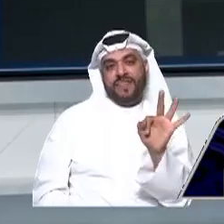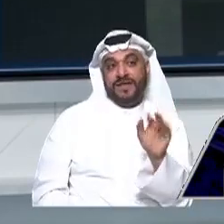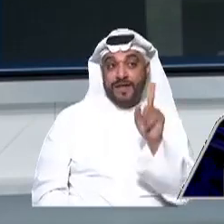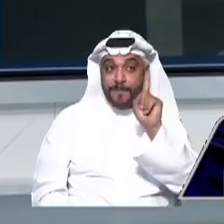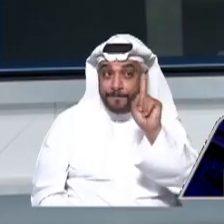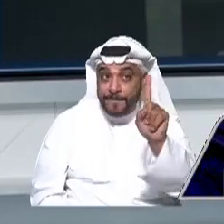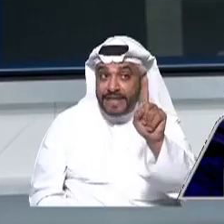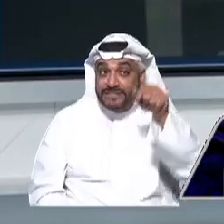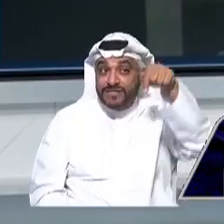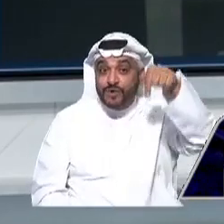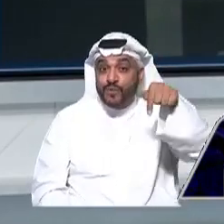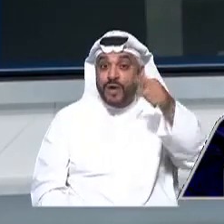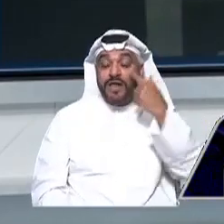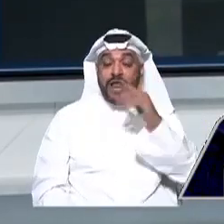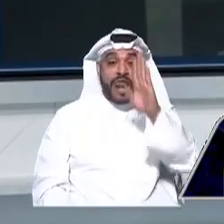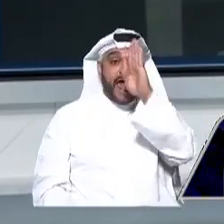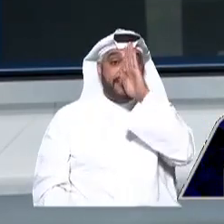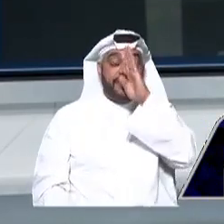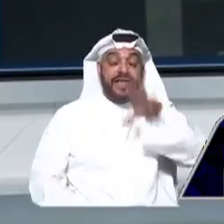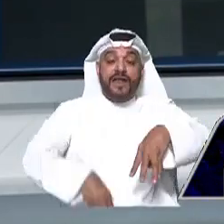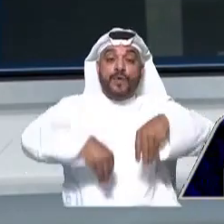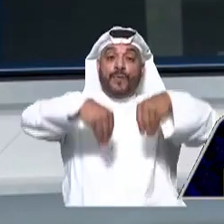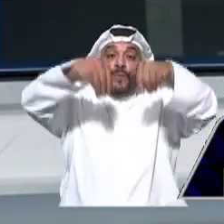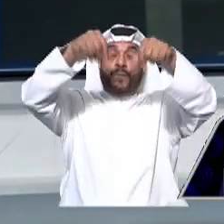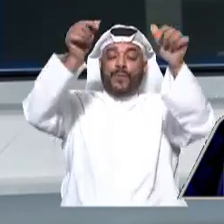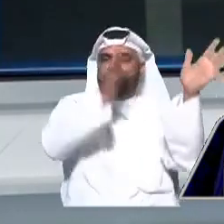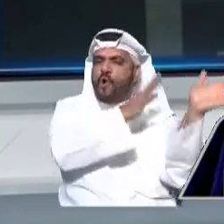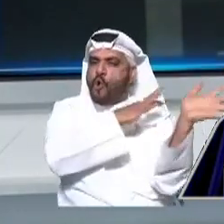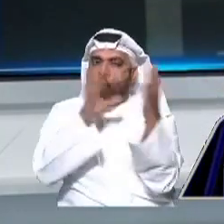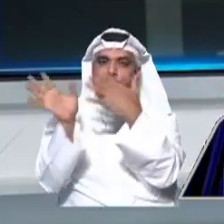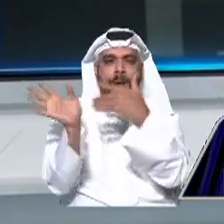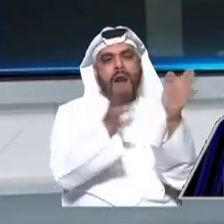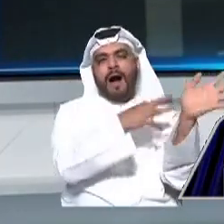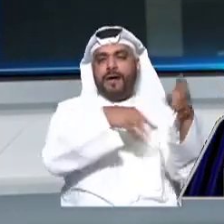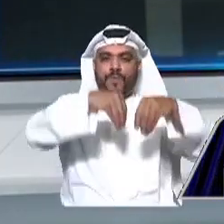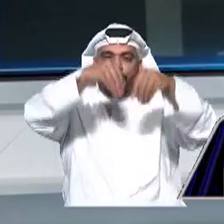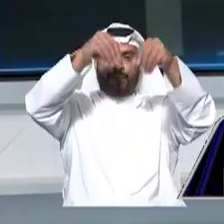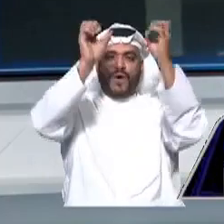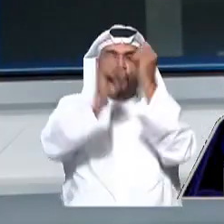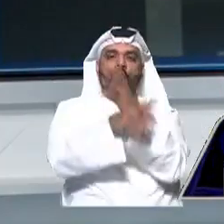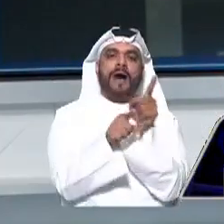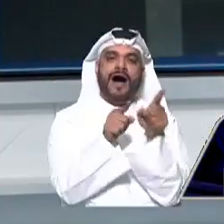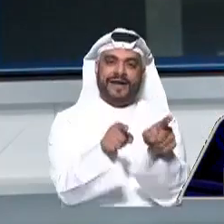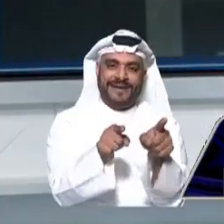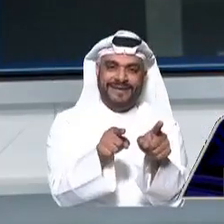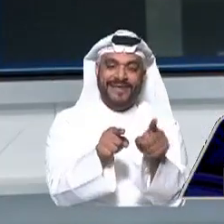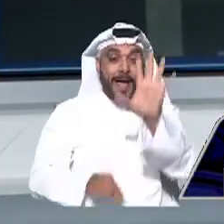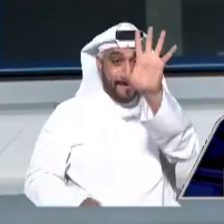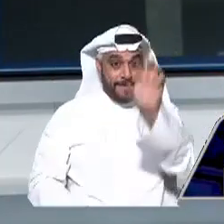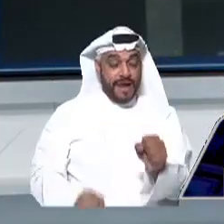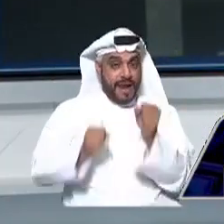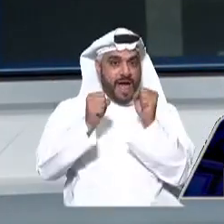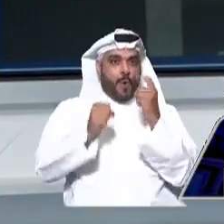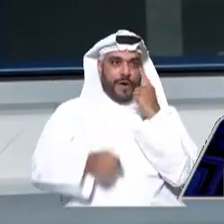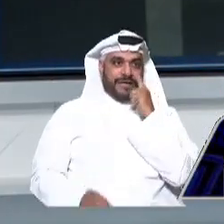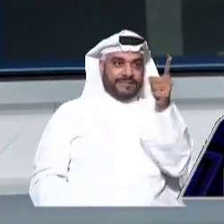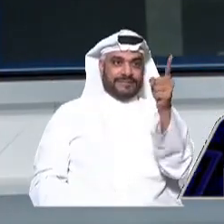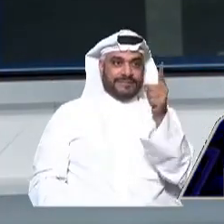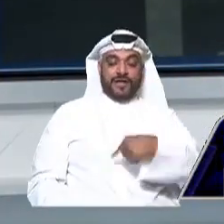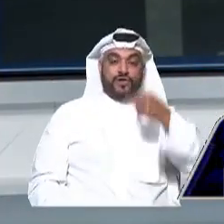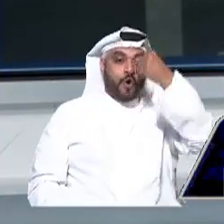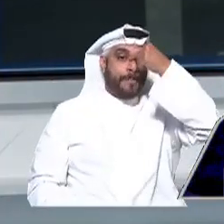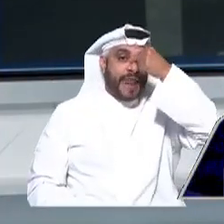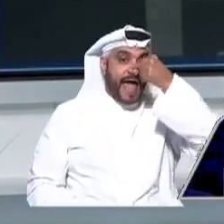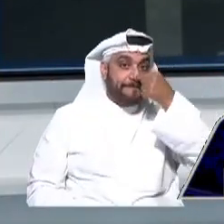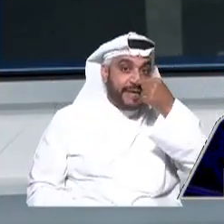المكشوفة والبرية، 35 إلى 36 درجة مئوية لأدنى حرارة. تحول الرياح بعدها يوم الخميس إلى